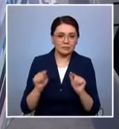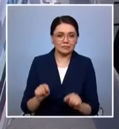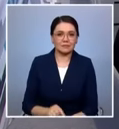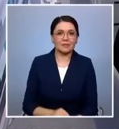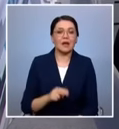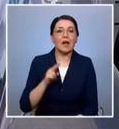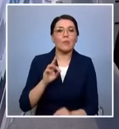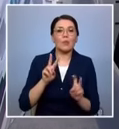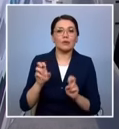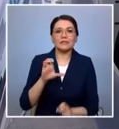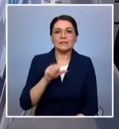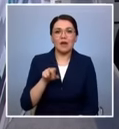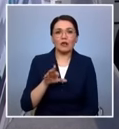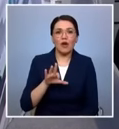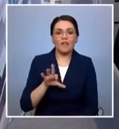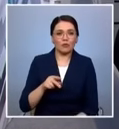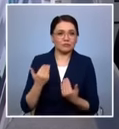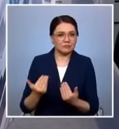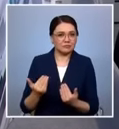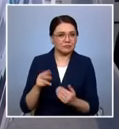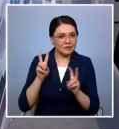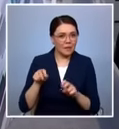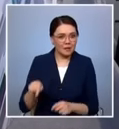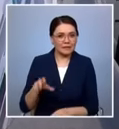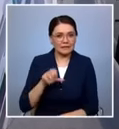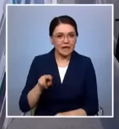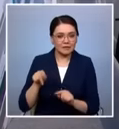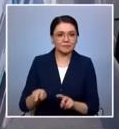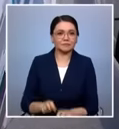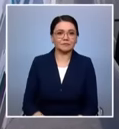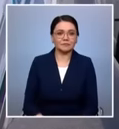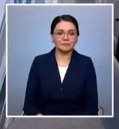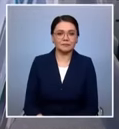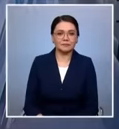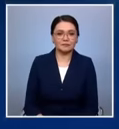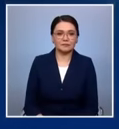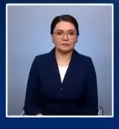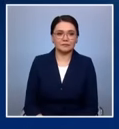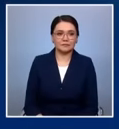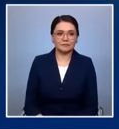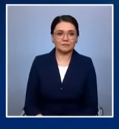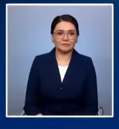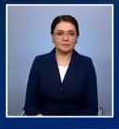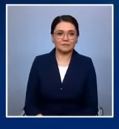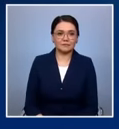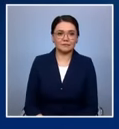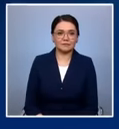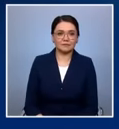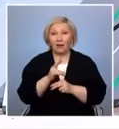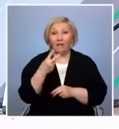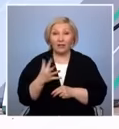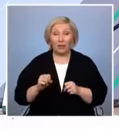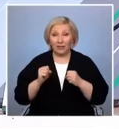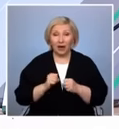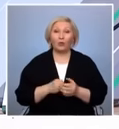перцам. Но Хабирова уже понесло. Он заявил, что Беляев и Кучербаев совершили то, за